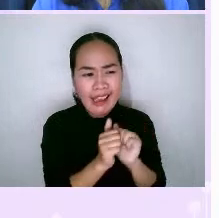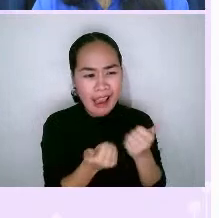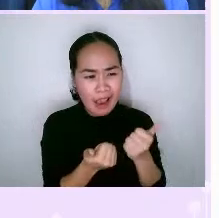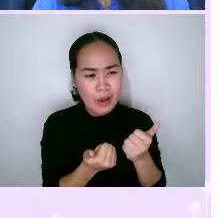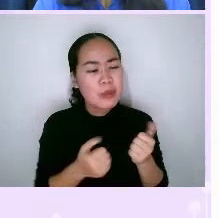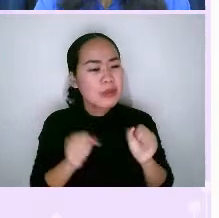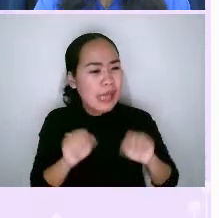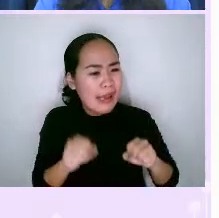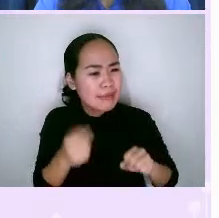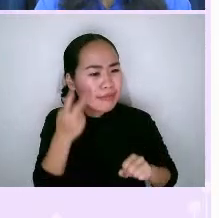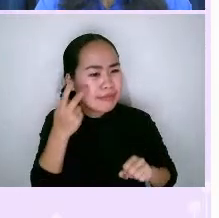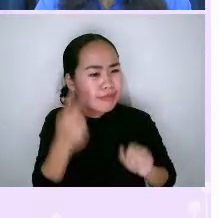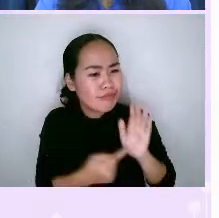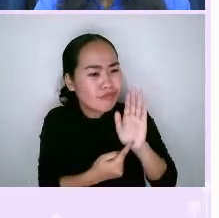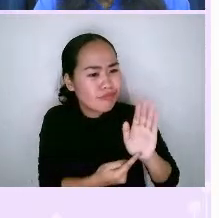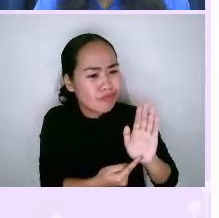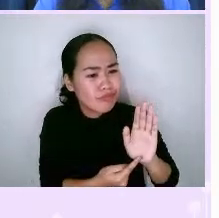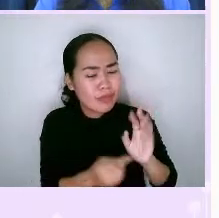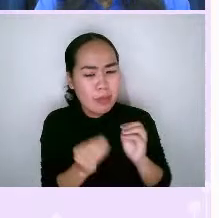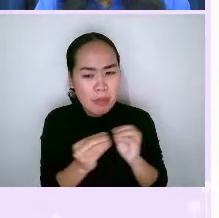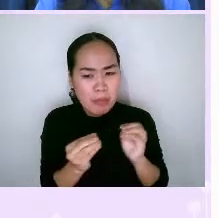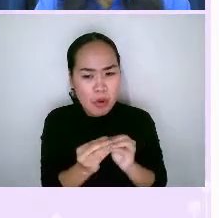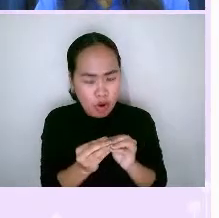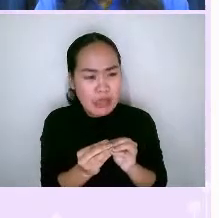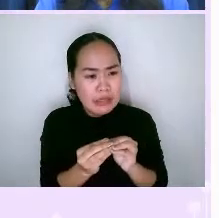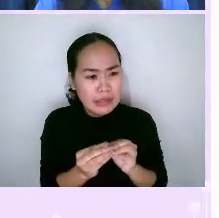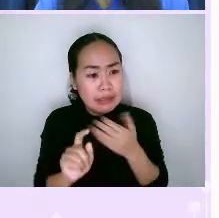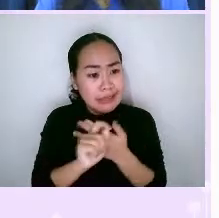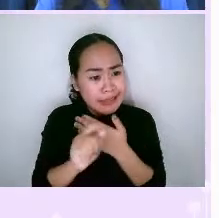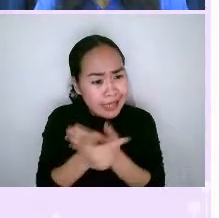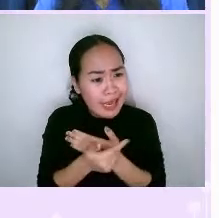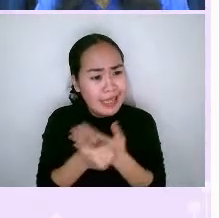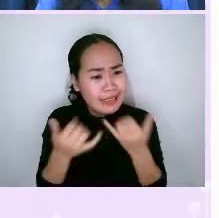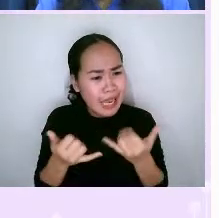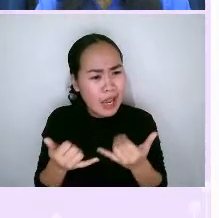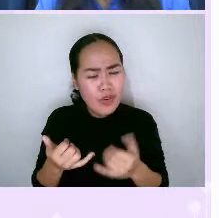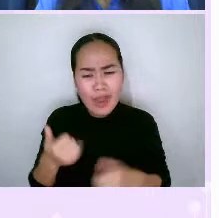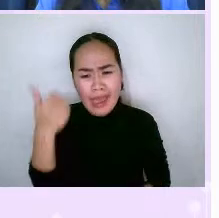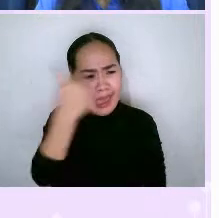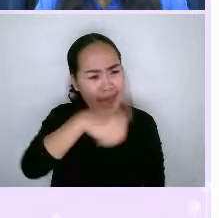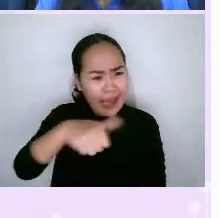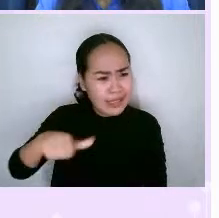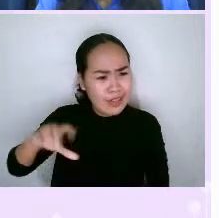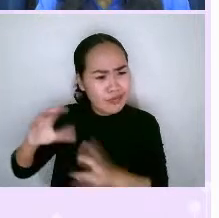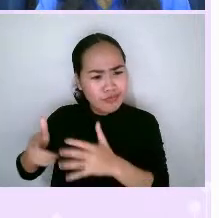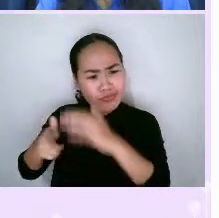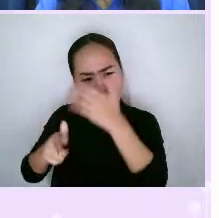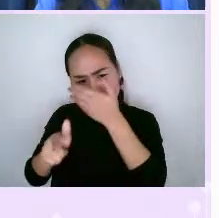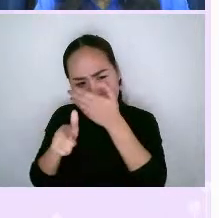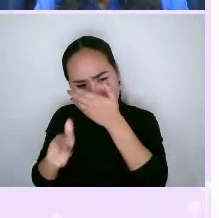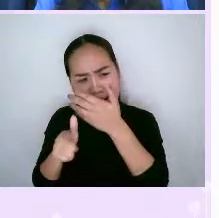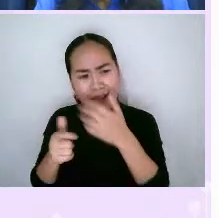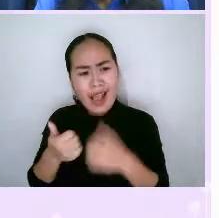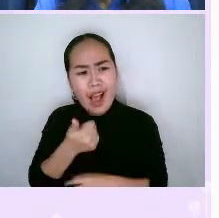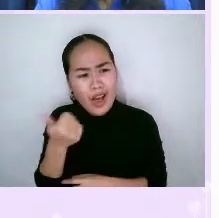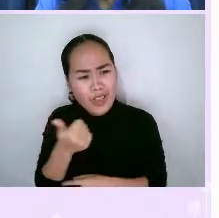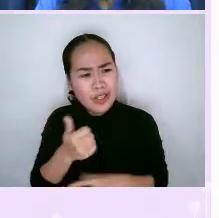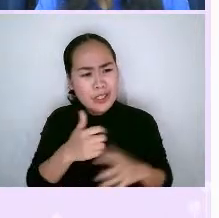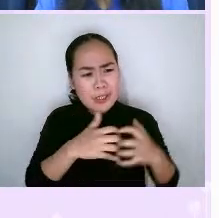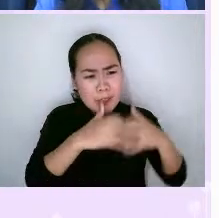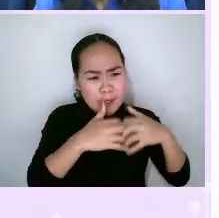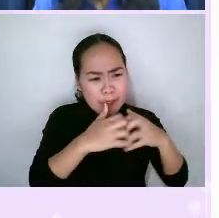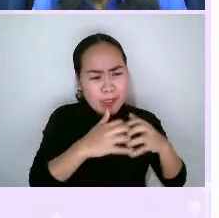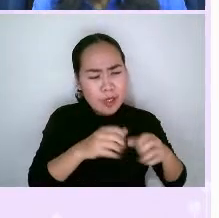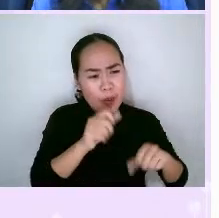natin na lalong-lalo na sa kabataan na kahit anong sektor, kahit welding pa po yan, sa construction, pwede po ang